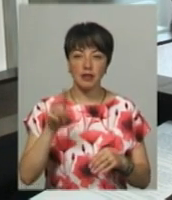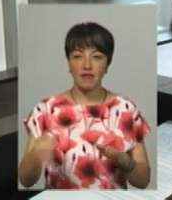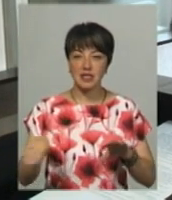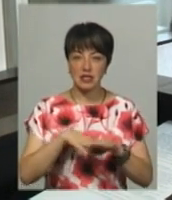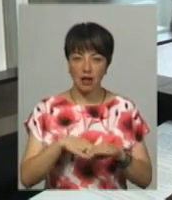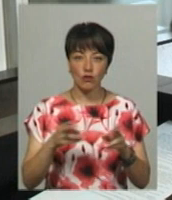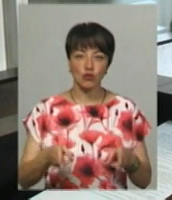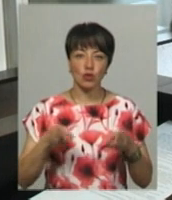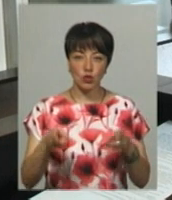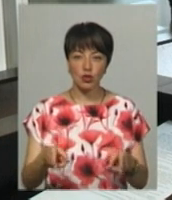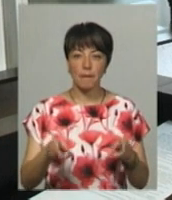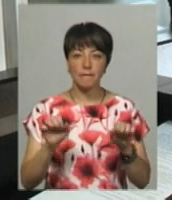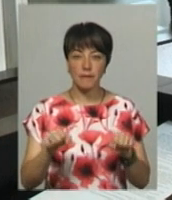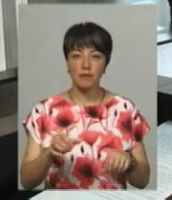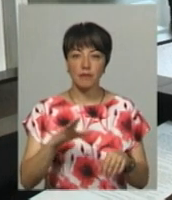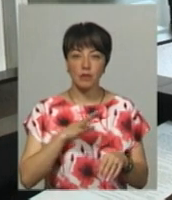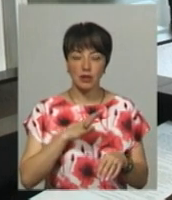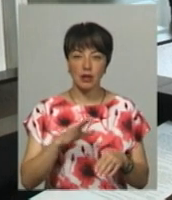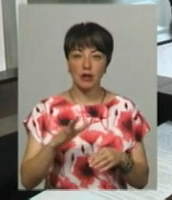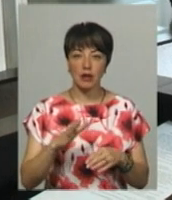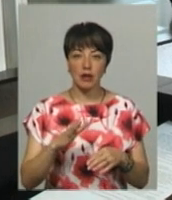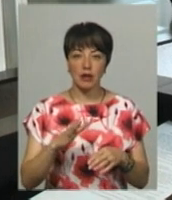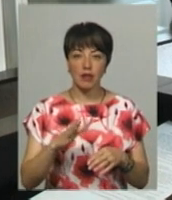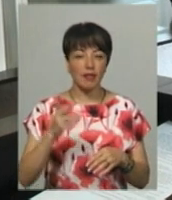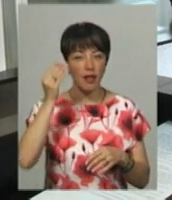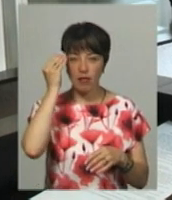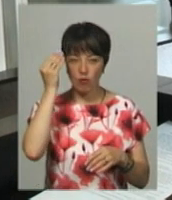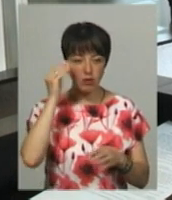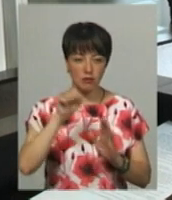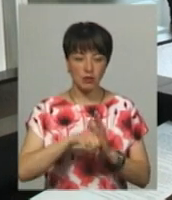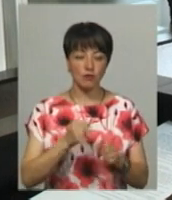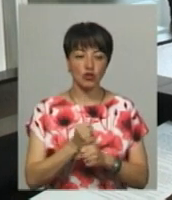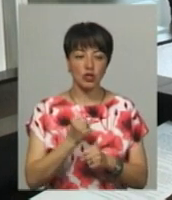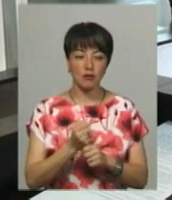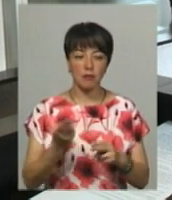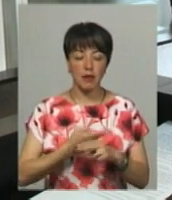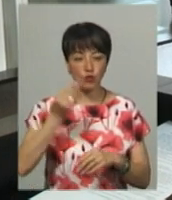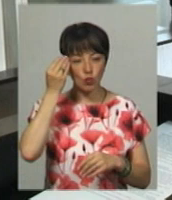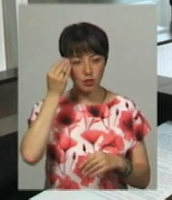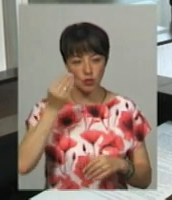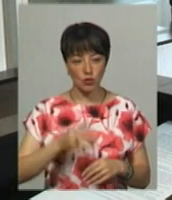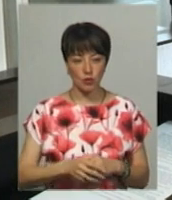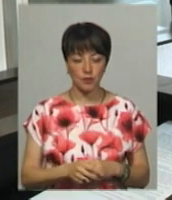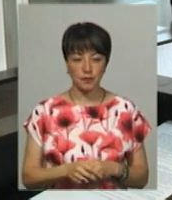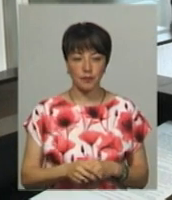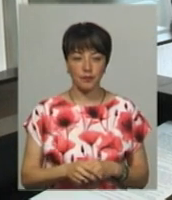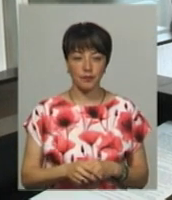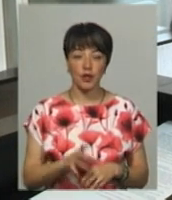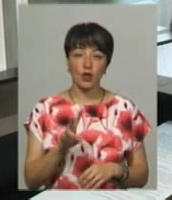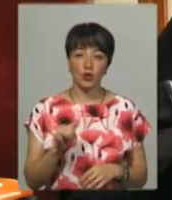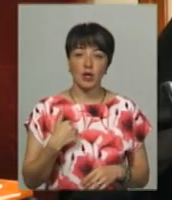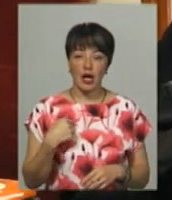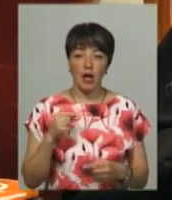хоча злочин, який мені інкримінується, є ненавмисним, тобто вчинений без умислу. Ну, власне,